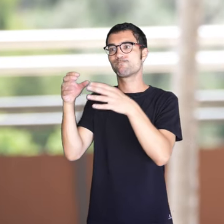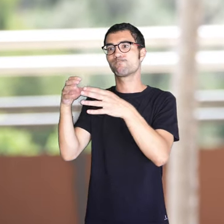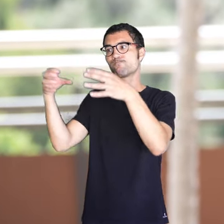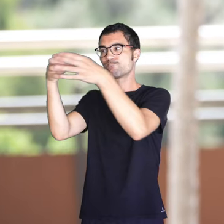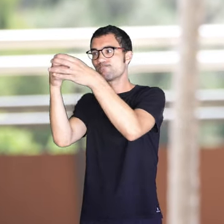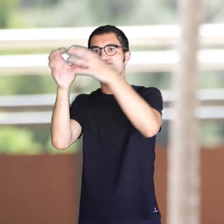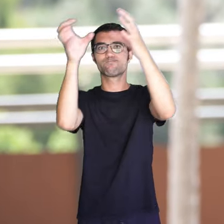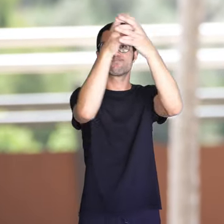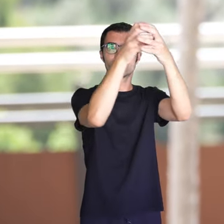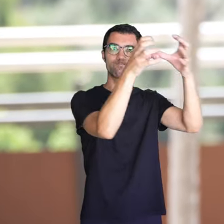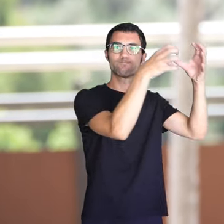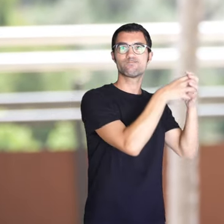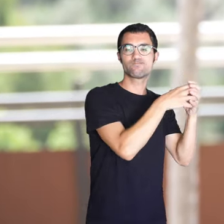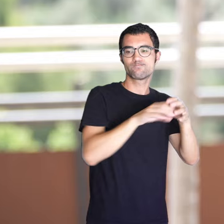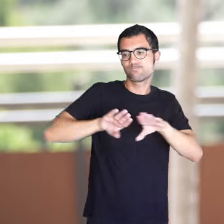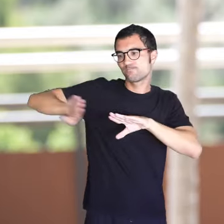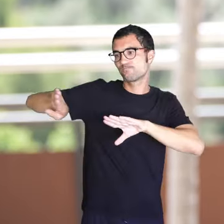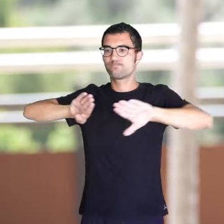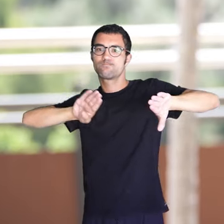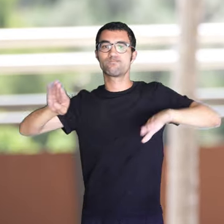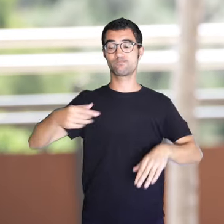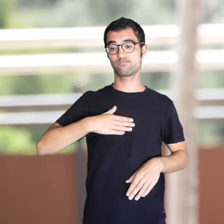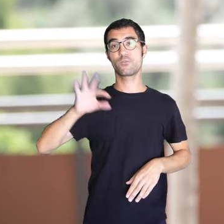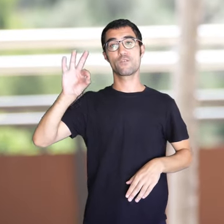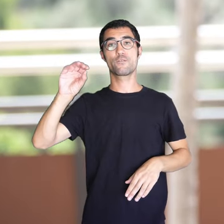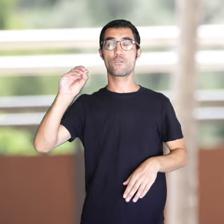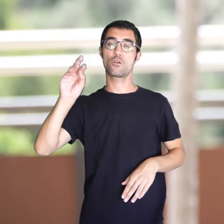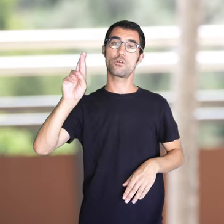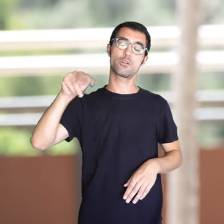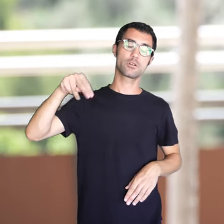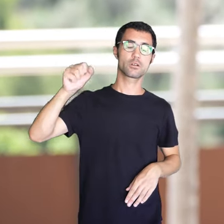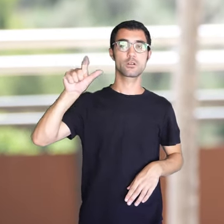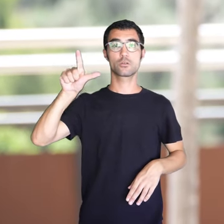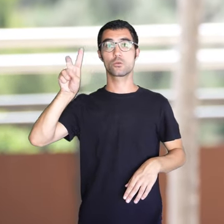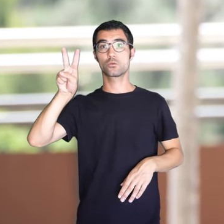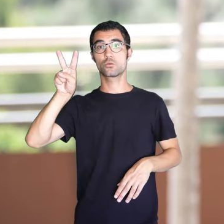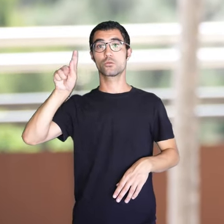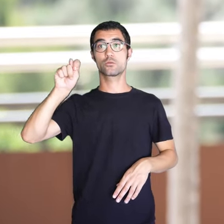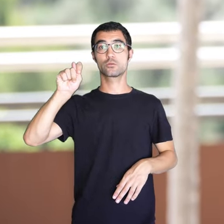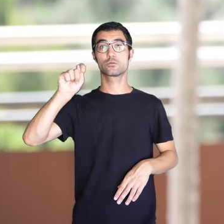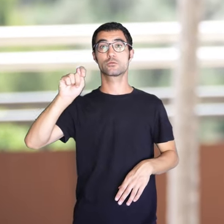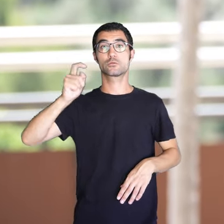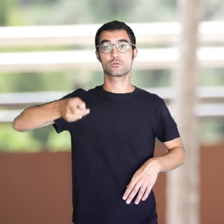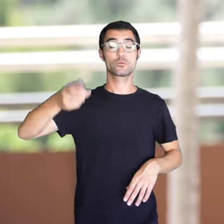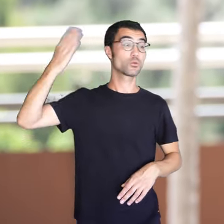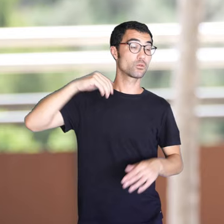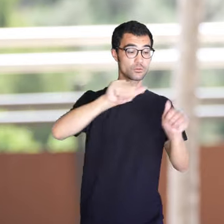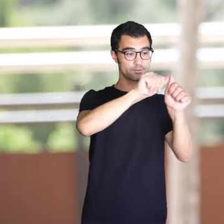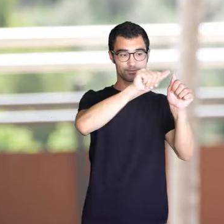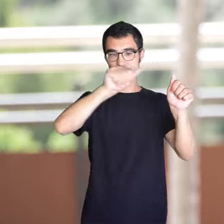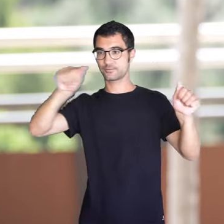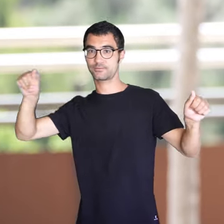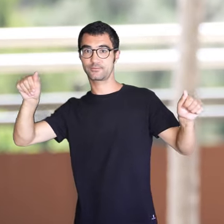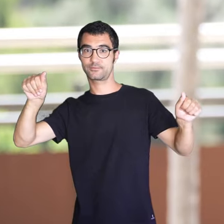cada diumenge anàvem a pescar oblades. Perquè antes, qui més qui menys, no tenia